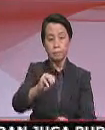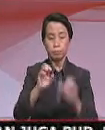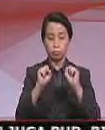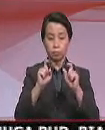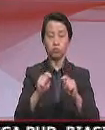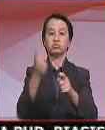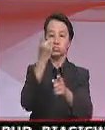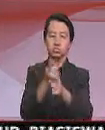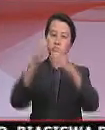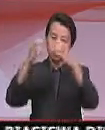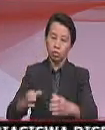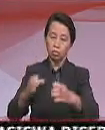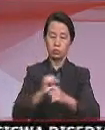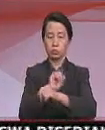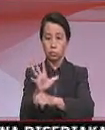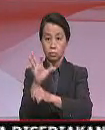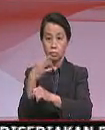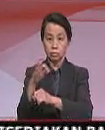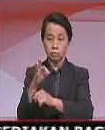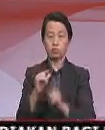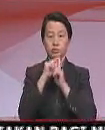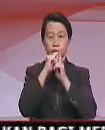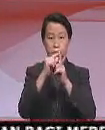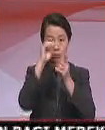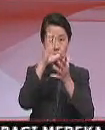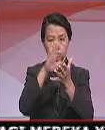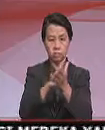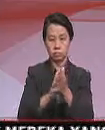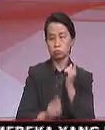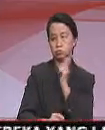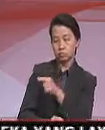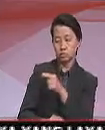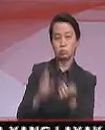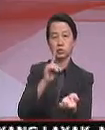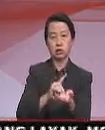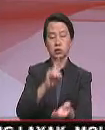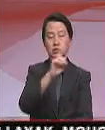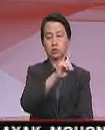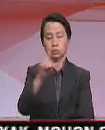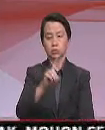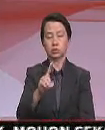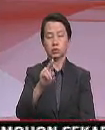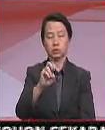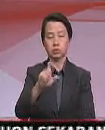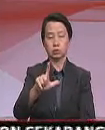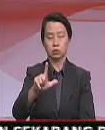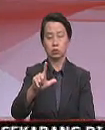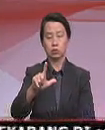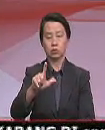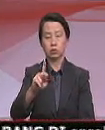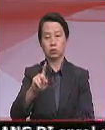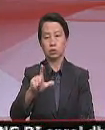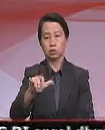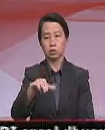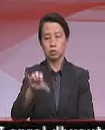disahkan positif covid-19 kenyataan itu dipercayai merujuk kepada kes Datuk Dr Zulkifli Tan Sri Dr Nor hisam